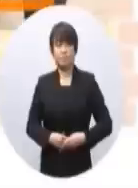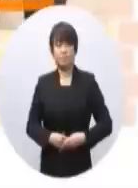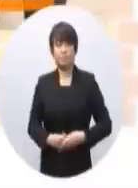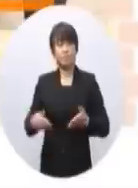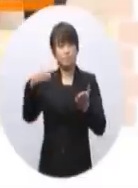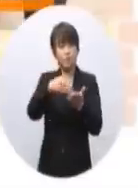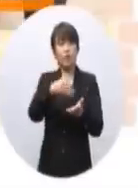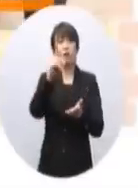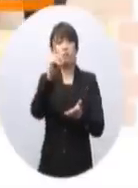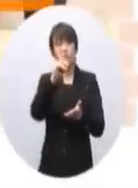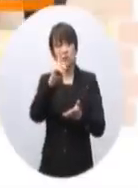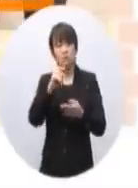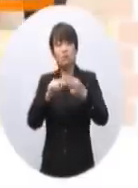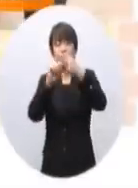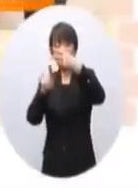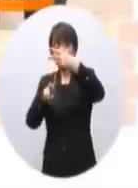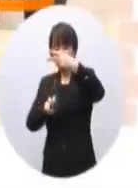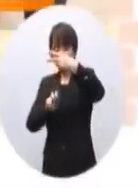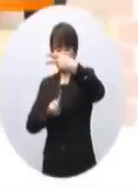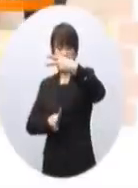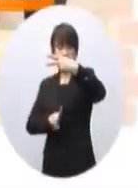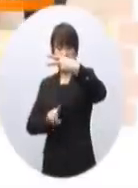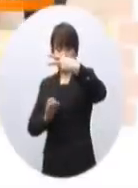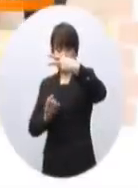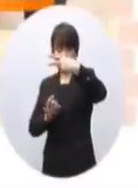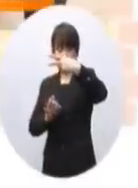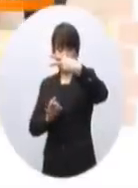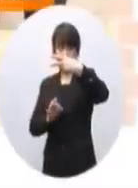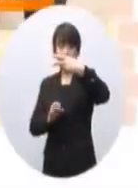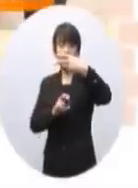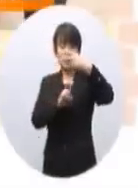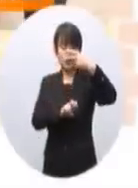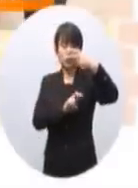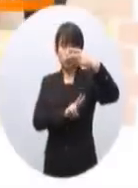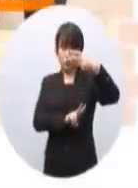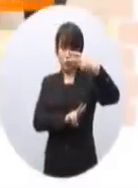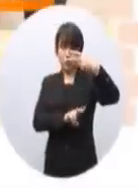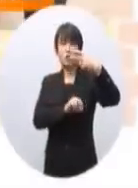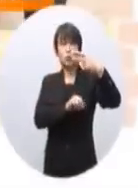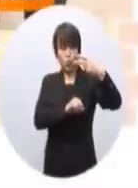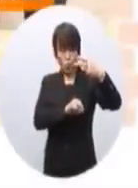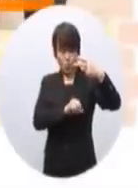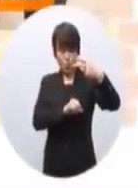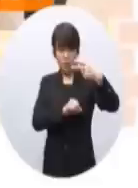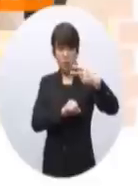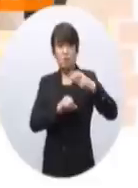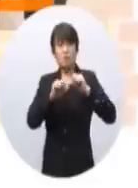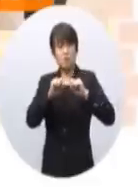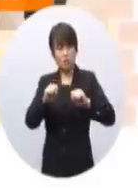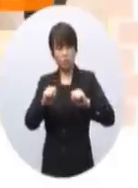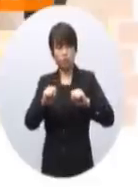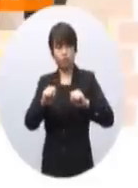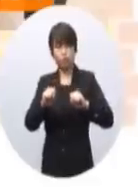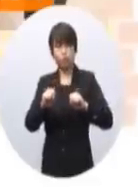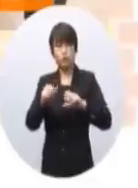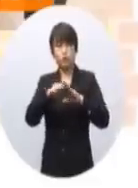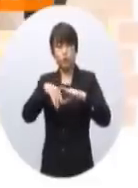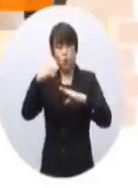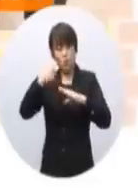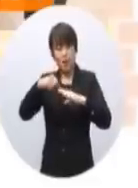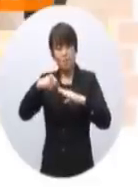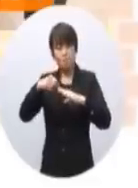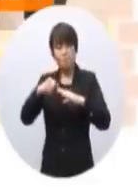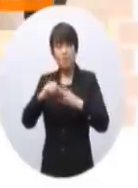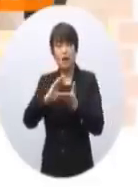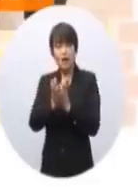最後は2月21日金曜日と22日土曜日に開催される湘南花の